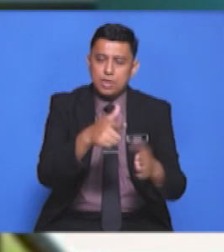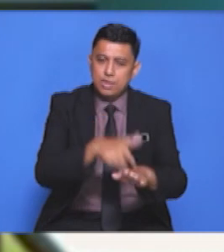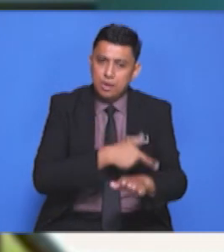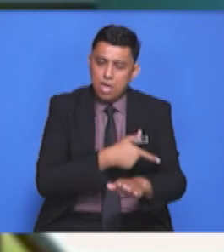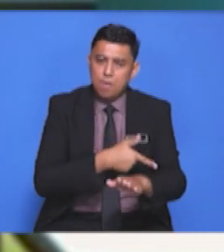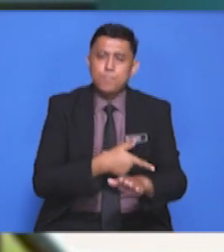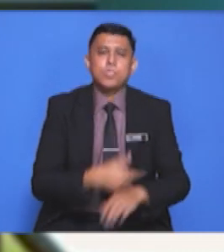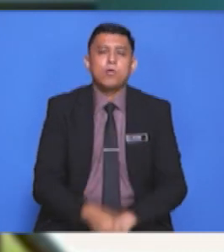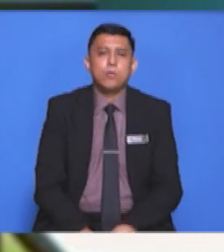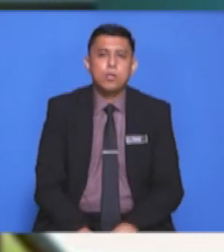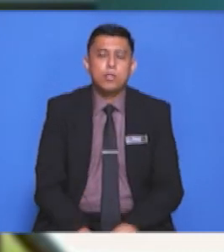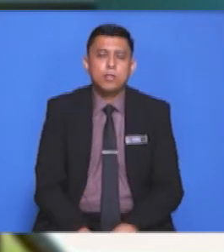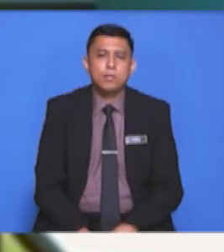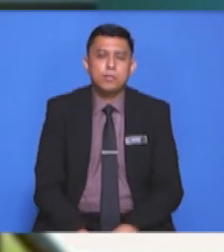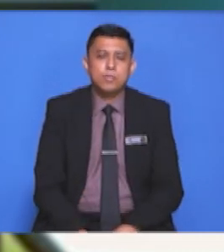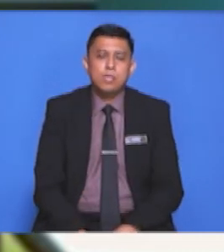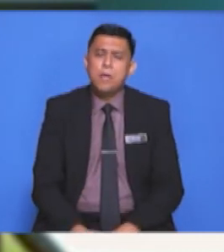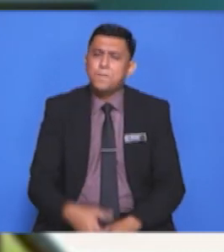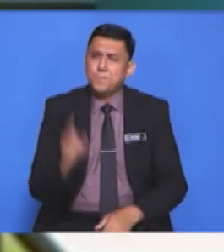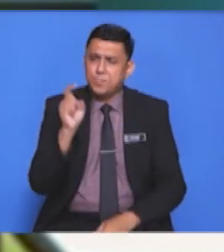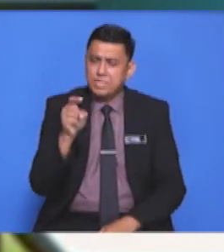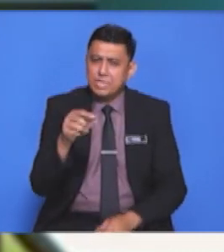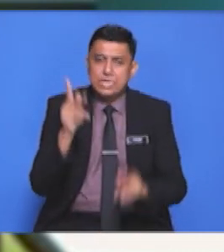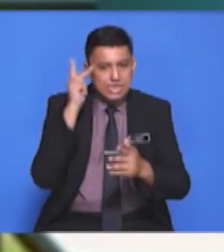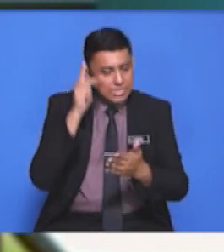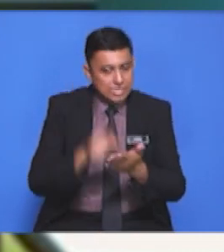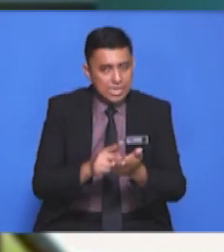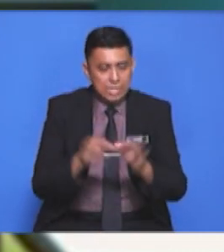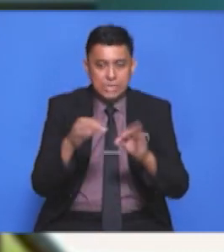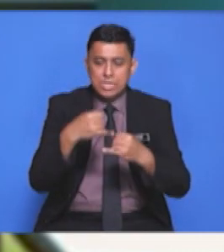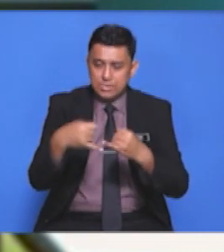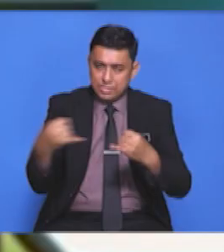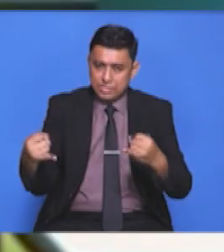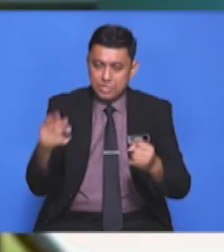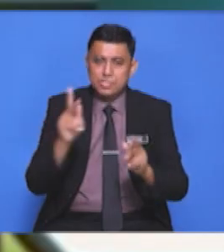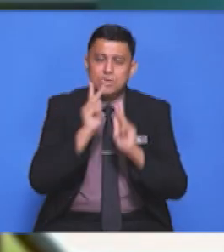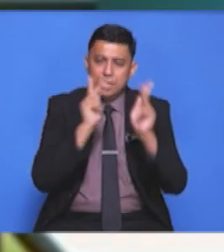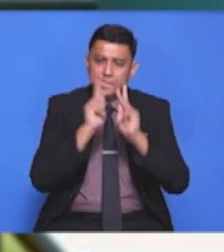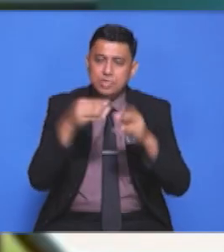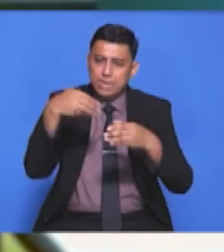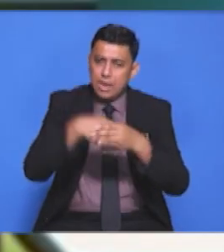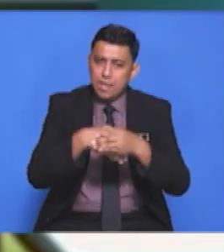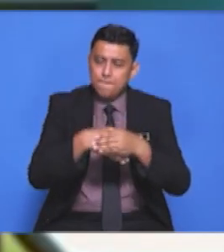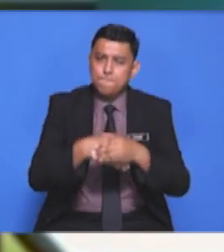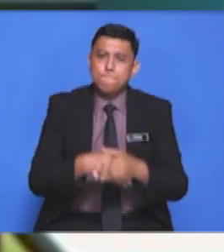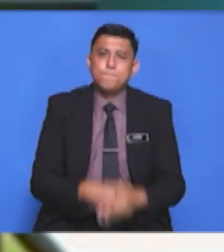dahulu kita perlu mengenal jenis kata yang ada dalam bahasa Melayu